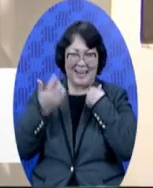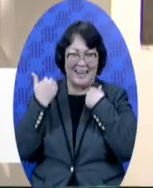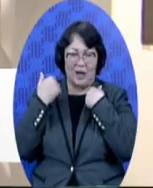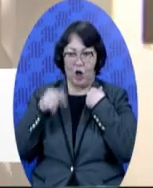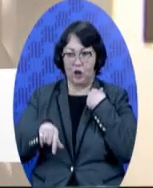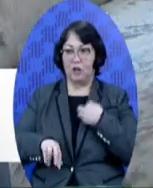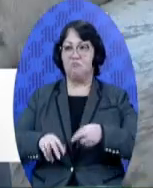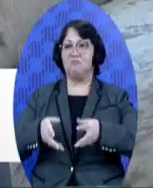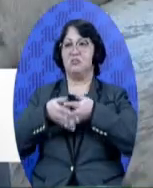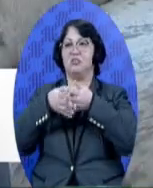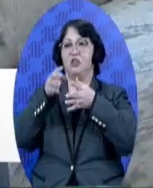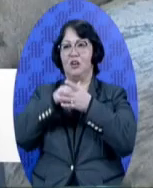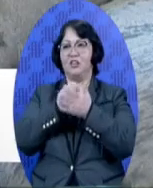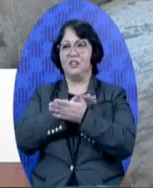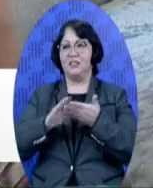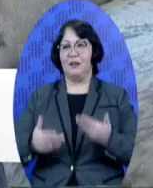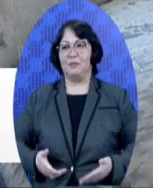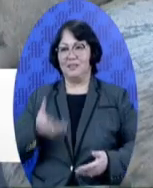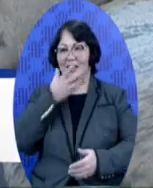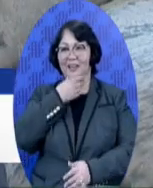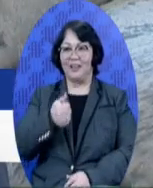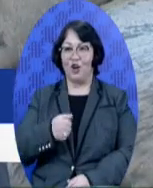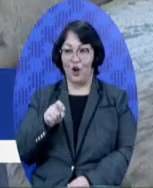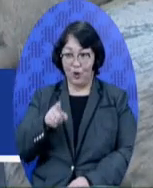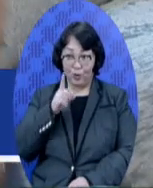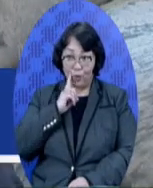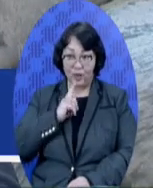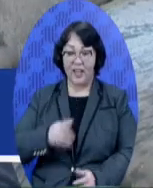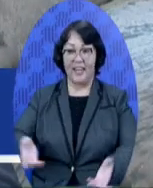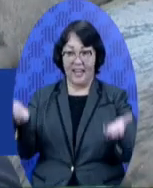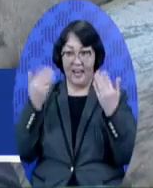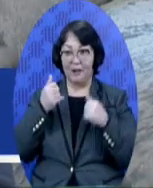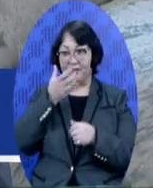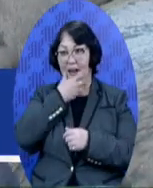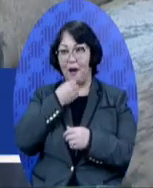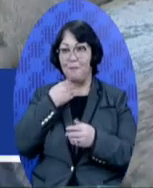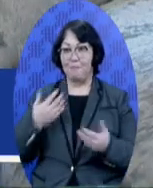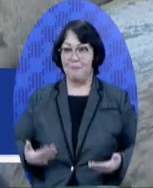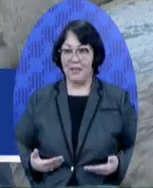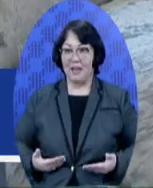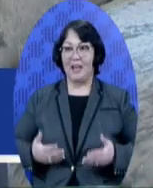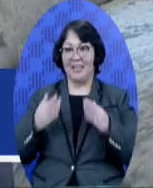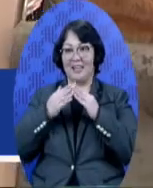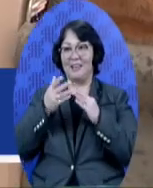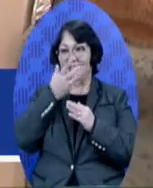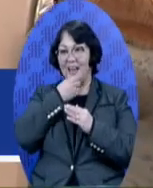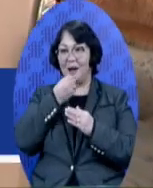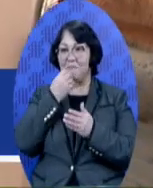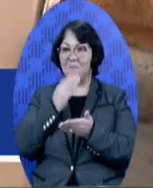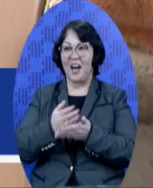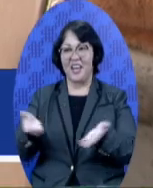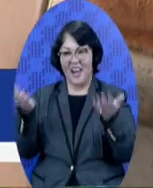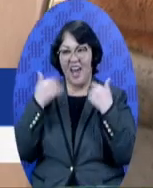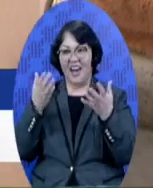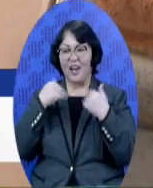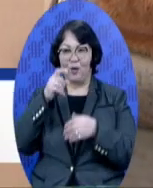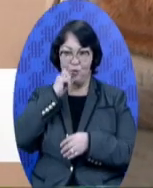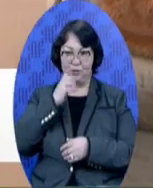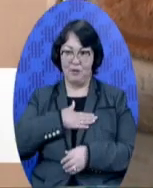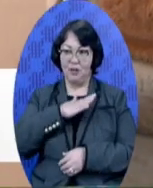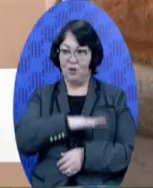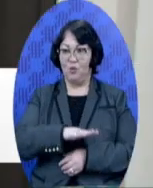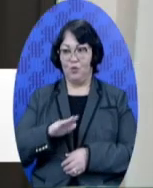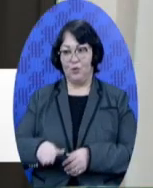түхнэж байна. Одоо бол ёстой орж ирэх хүн байвал ороод ирээ. Манайх юм гоё байранд ордон та нар хүрээ дэрээрээ наашаал гэхээр байна. Манай хүүхдүүч гэсэн